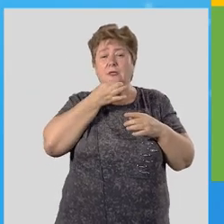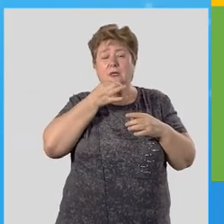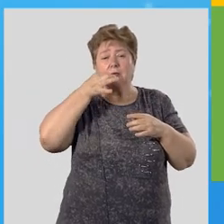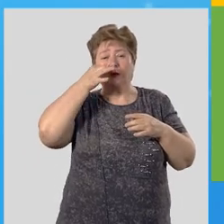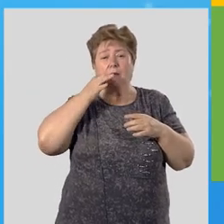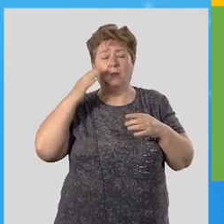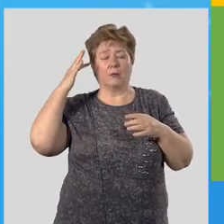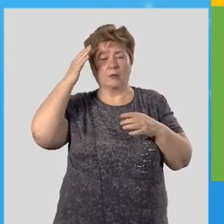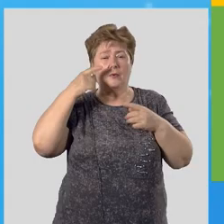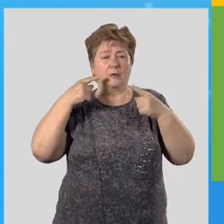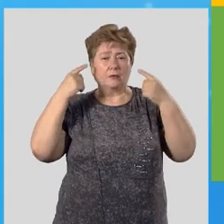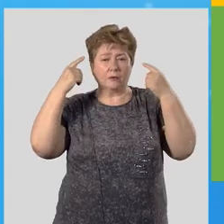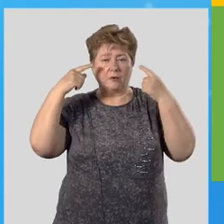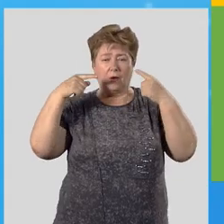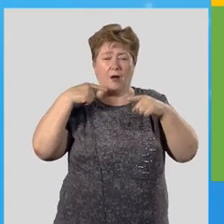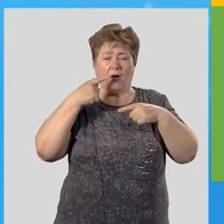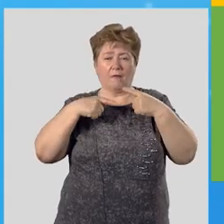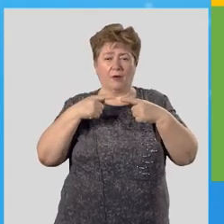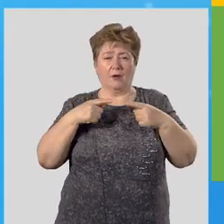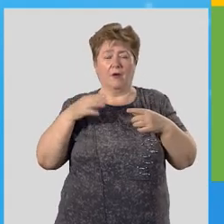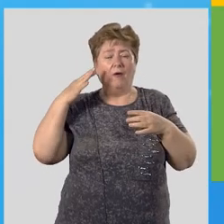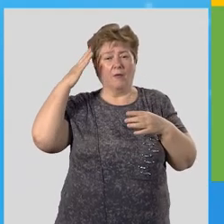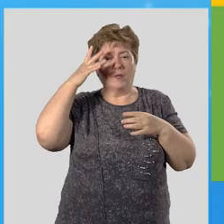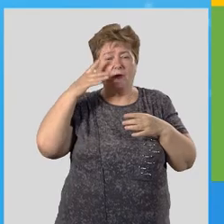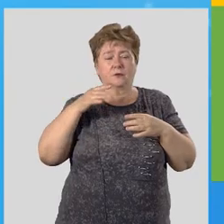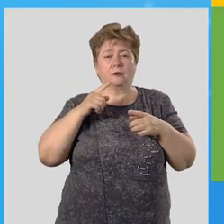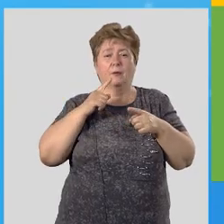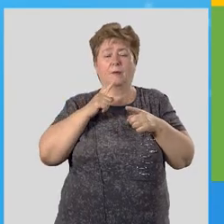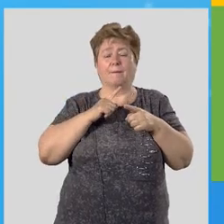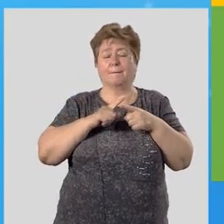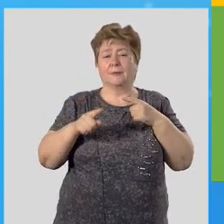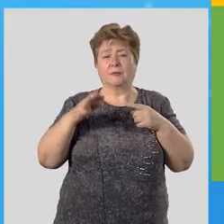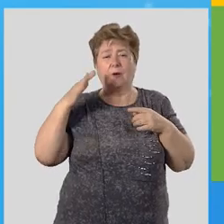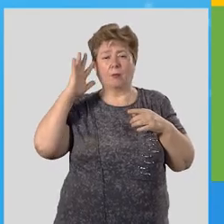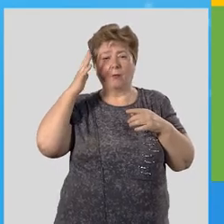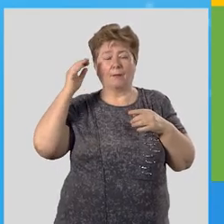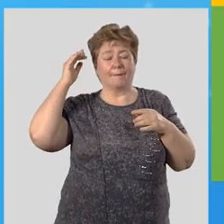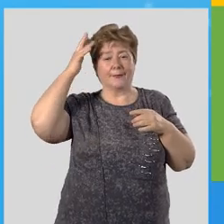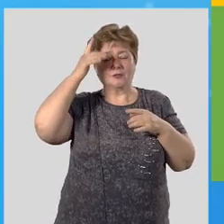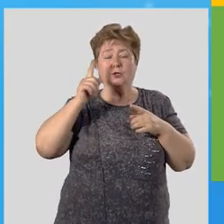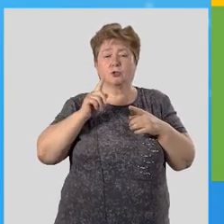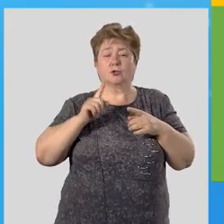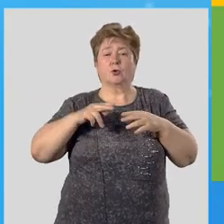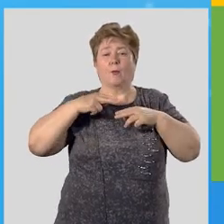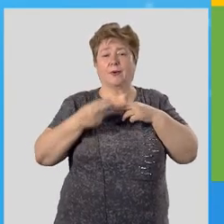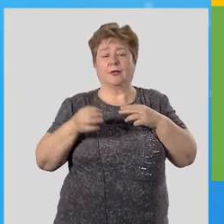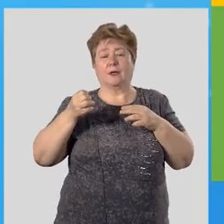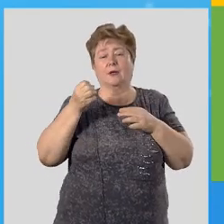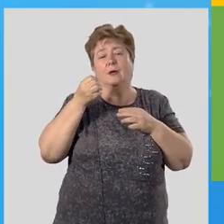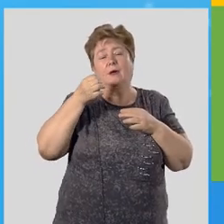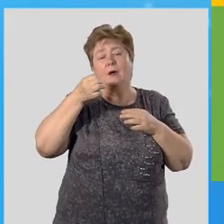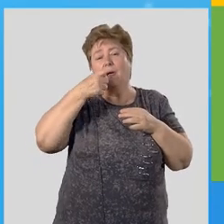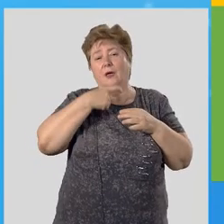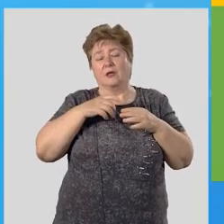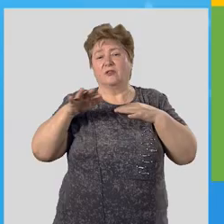предварительных логических рассуждений, в мозгу его блеснула мысль, что падение яблока